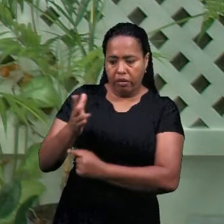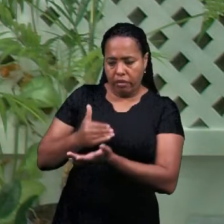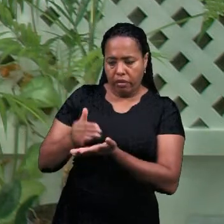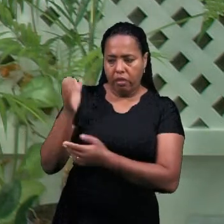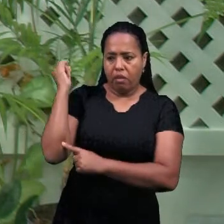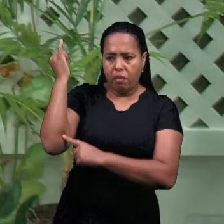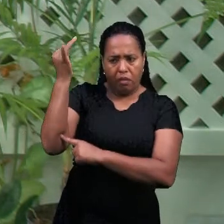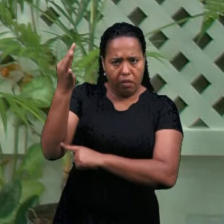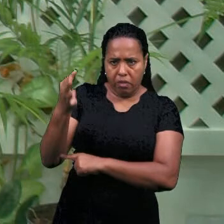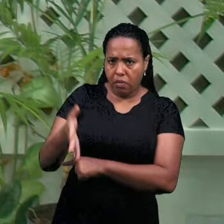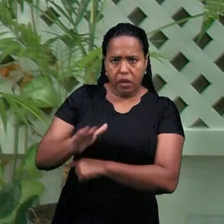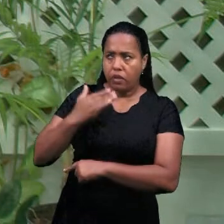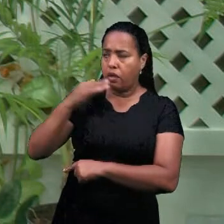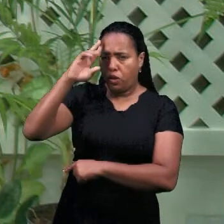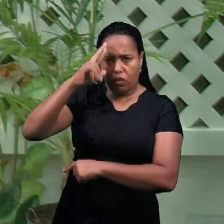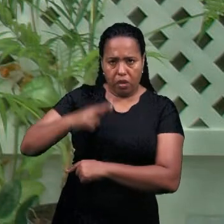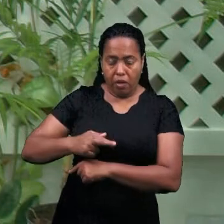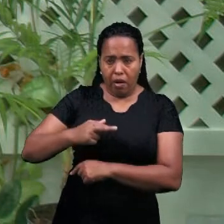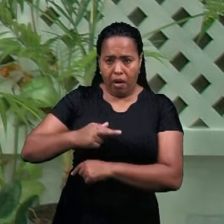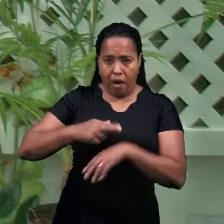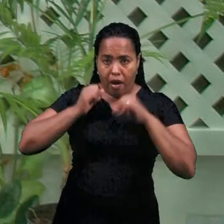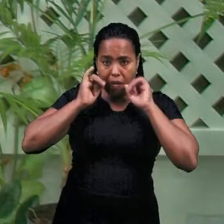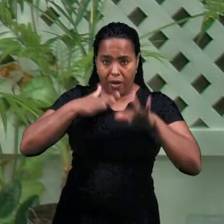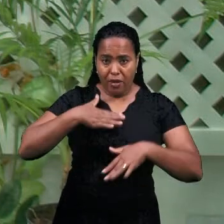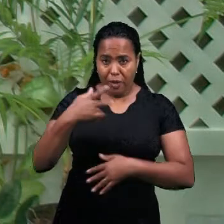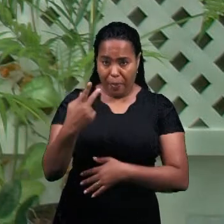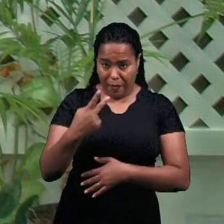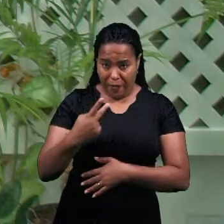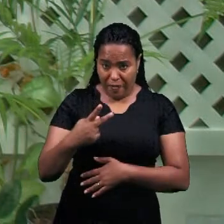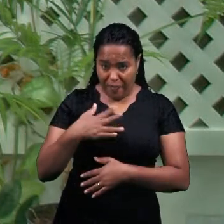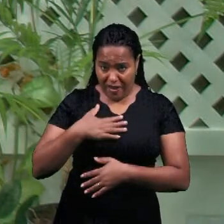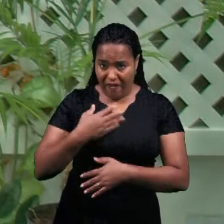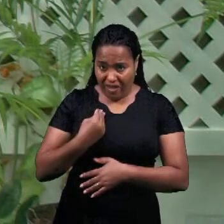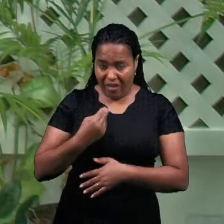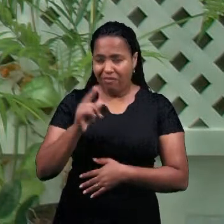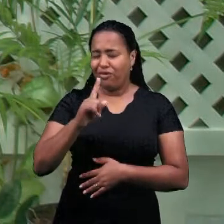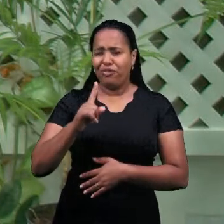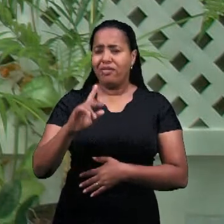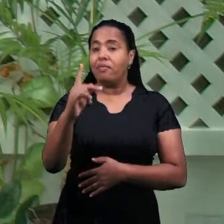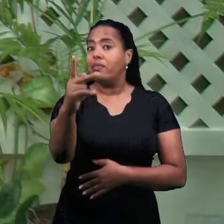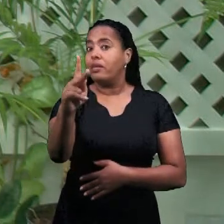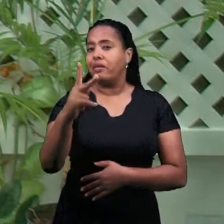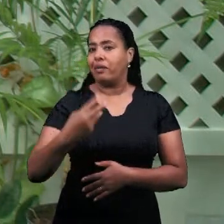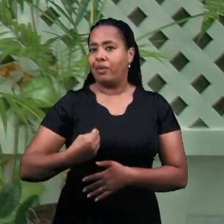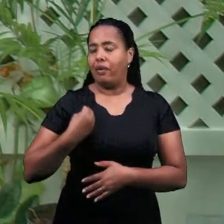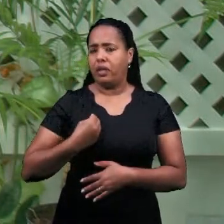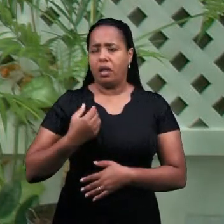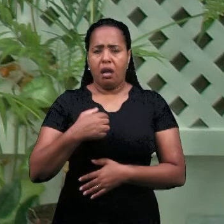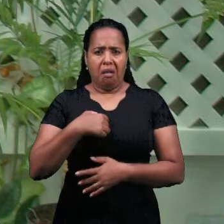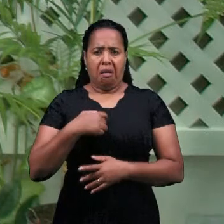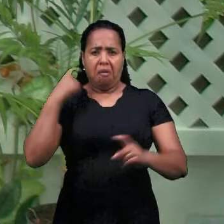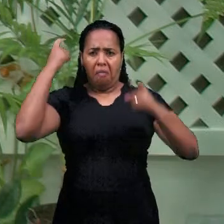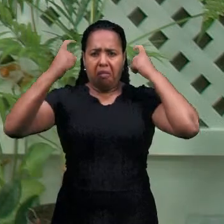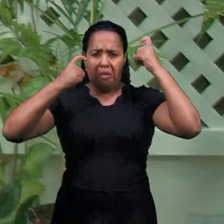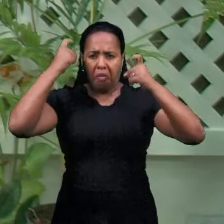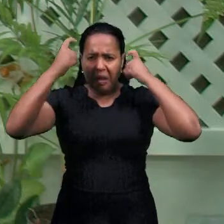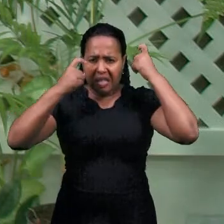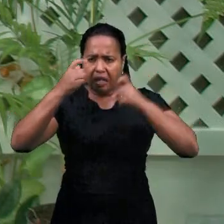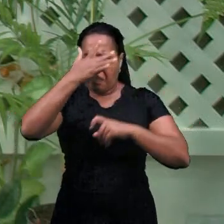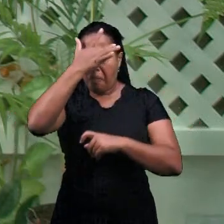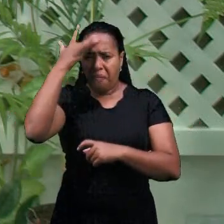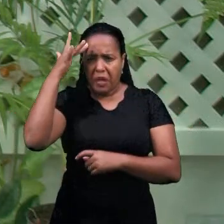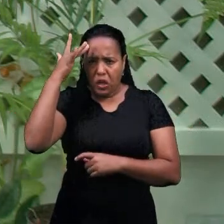bénir. La bénédiction n'est pas pour moi, la bénédiction c'est pour votre vie. Je ne suis pas préoccupé avec celui qui est préoccupé avec